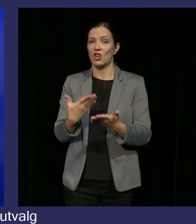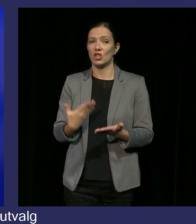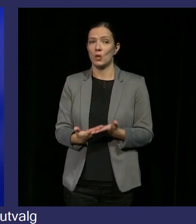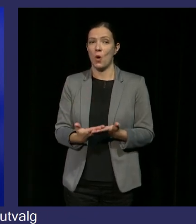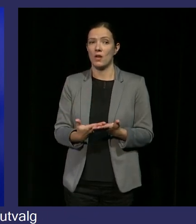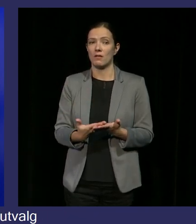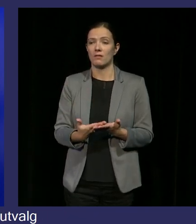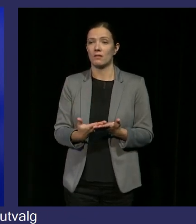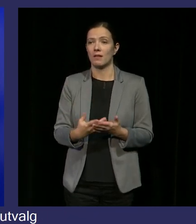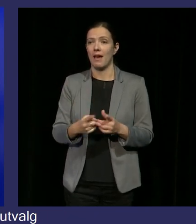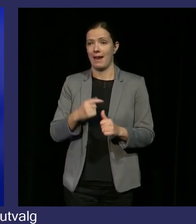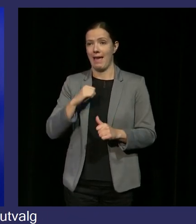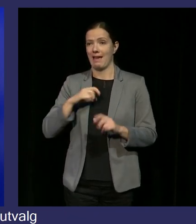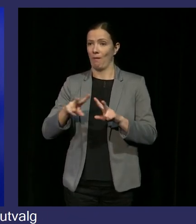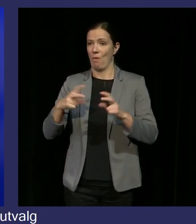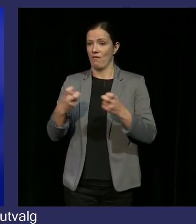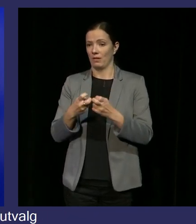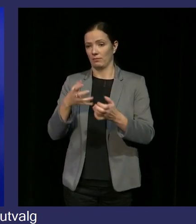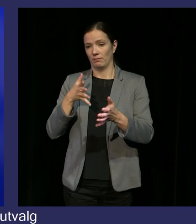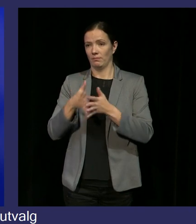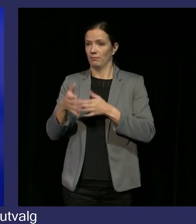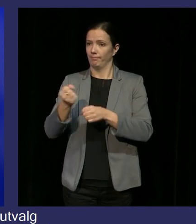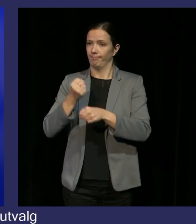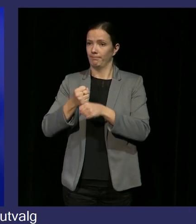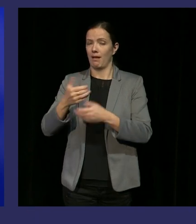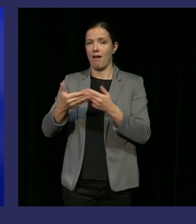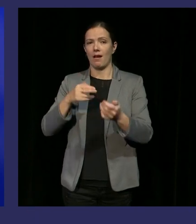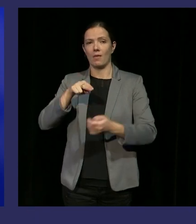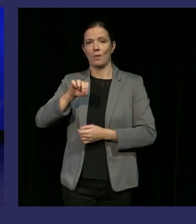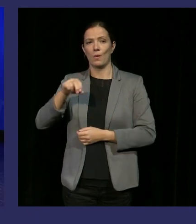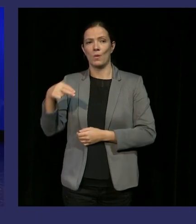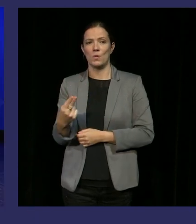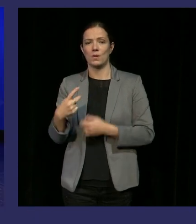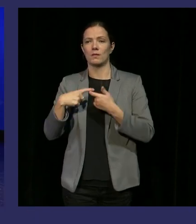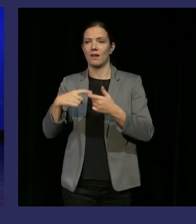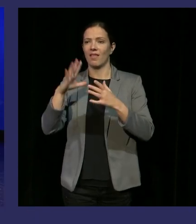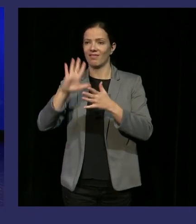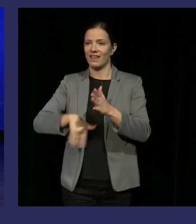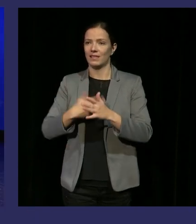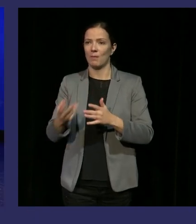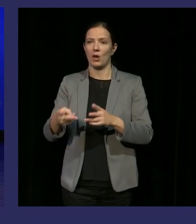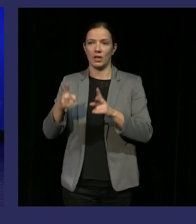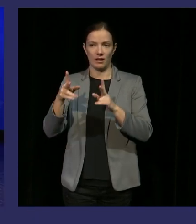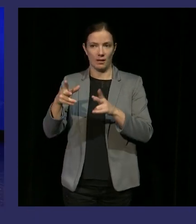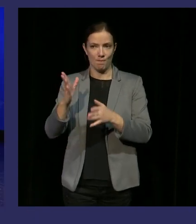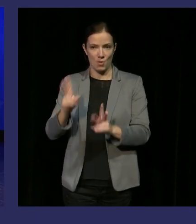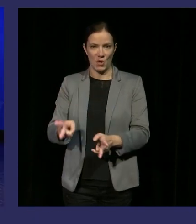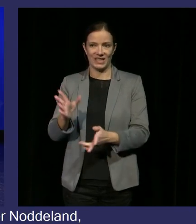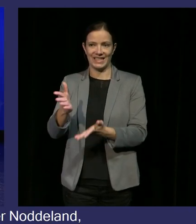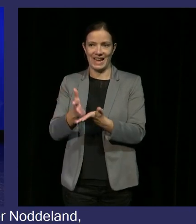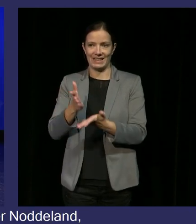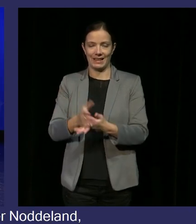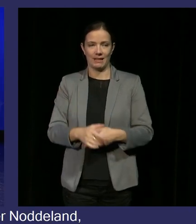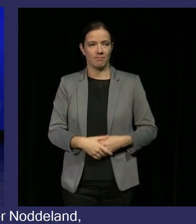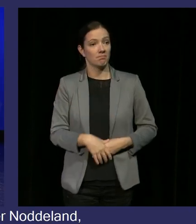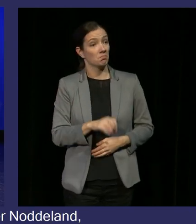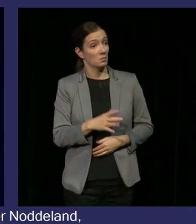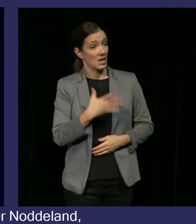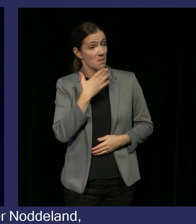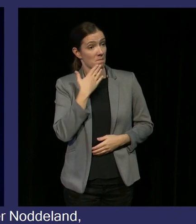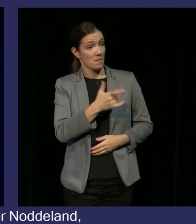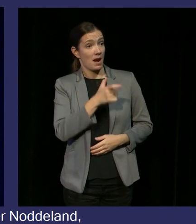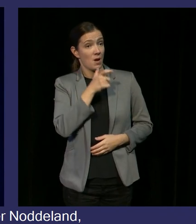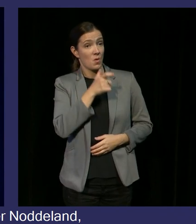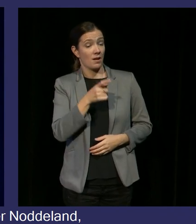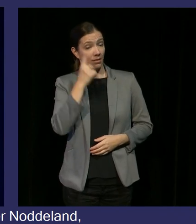det skal settes ned et eget utvalg som skal lage en NOU, en offentlig utredning om tegnspråkbrukeres rettigheter. Akkurat. Det var et godt stikkord